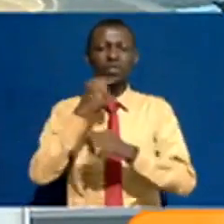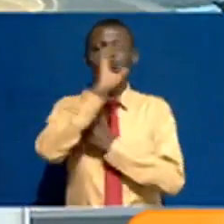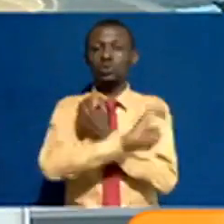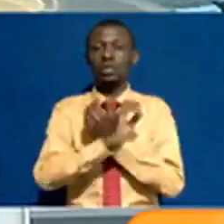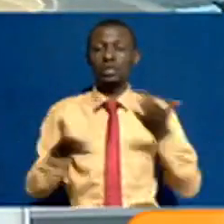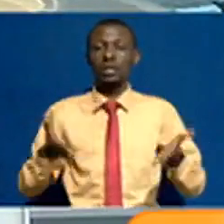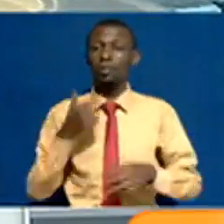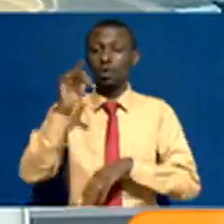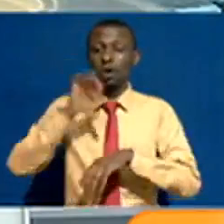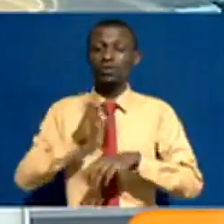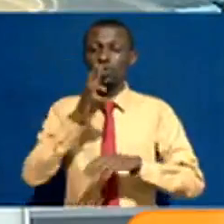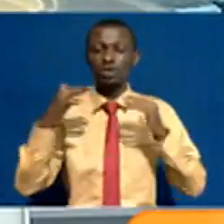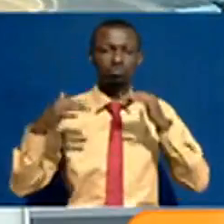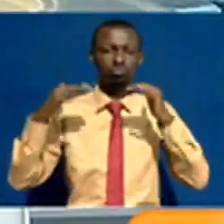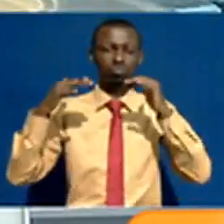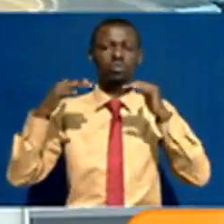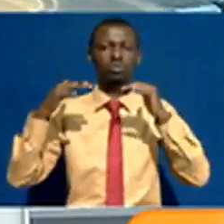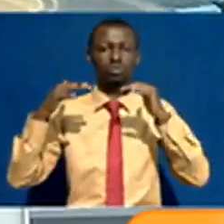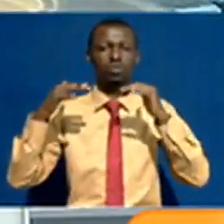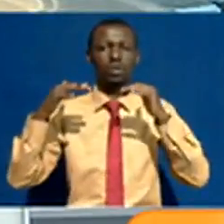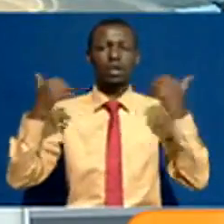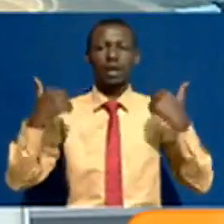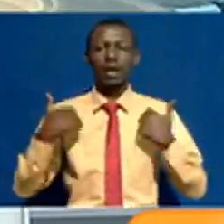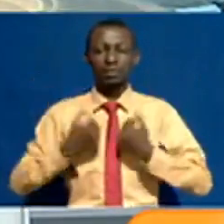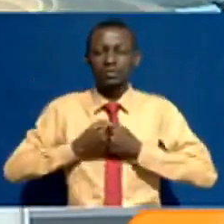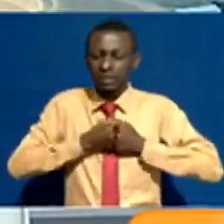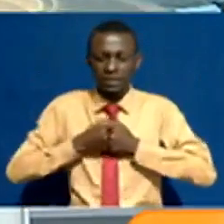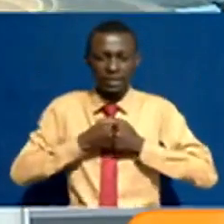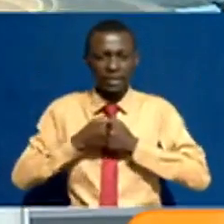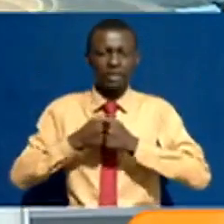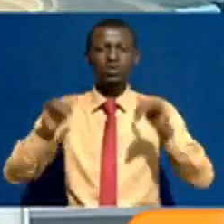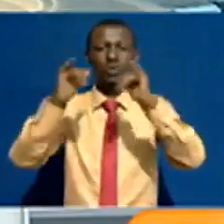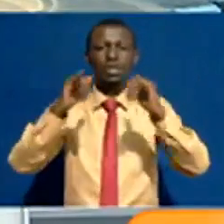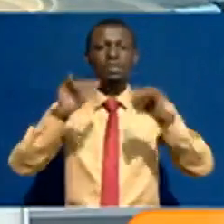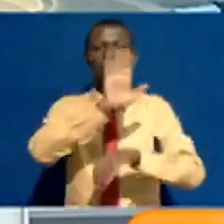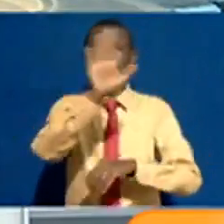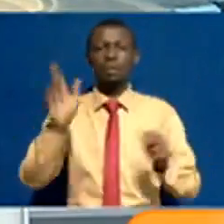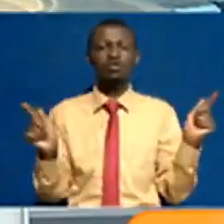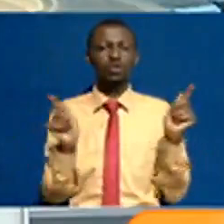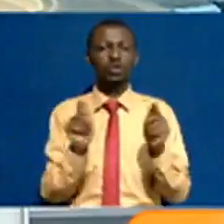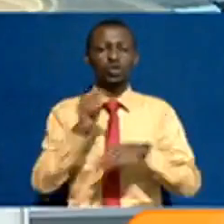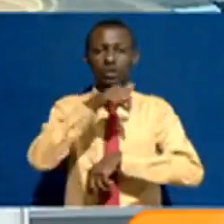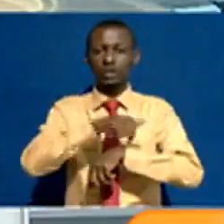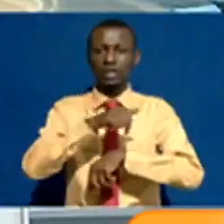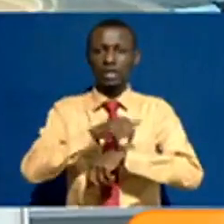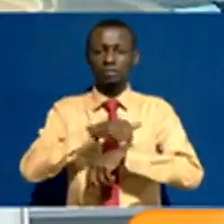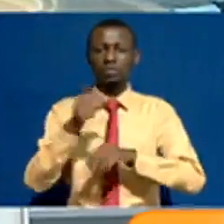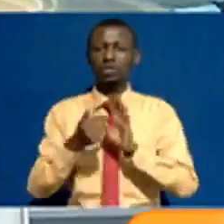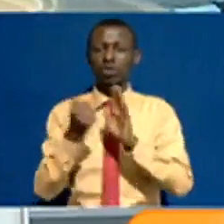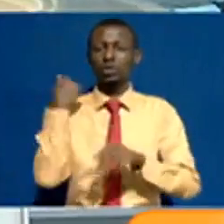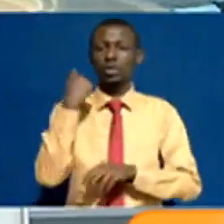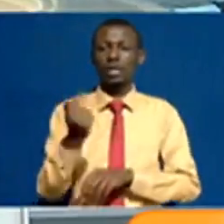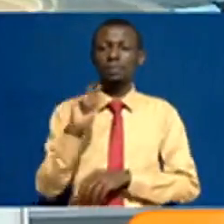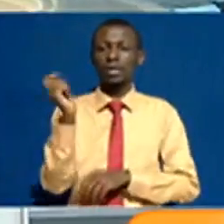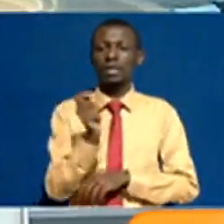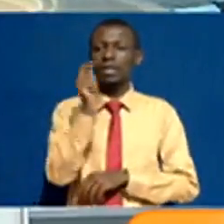huku waathiriwa wa mafuriko wakiendelea kukumbwa na wakati mgumu kwenye kambi zao za muda. Kulingana na takwimu za shirika la msalaba mwekundu,